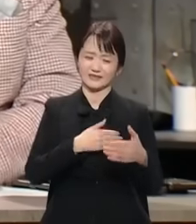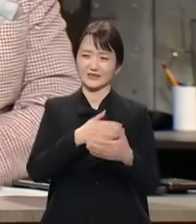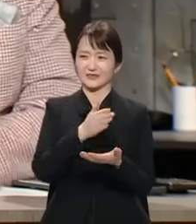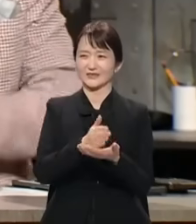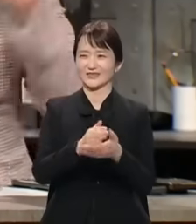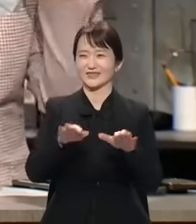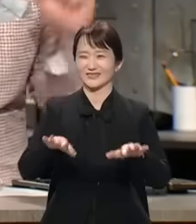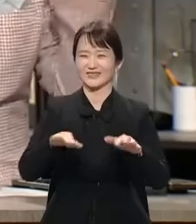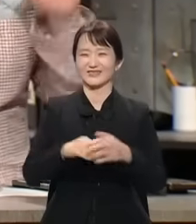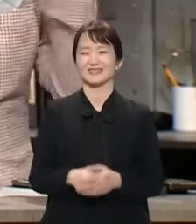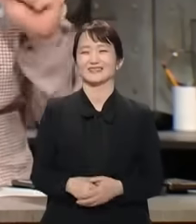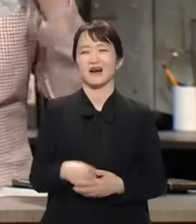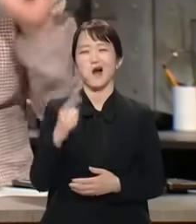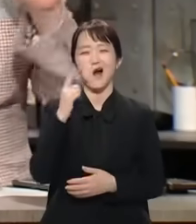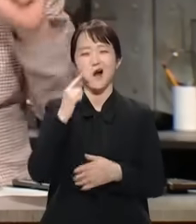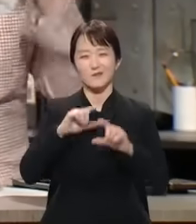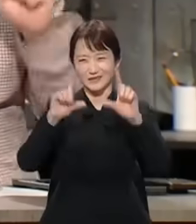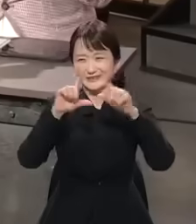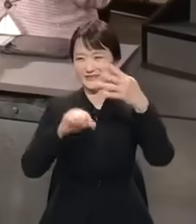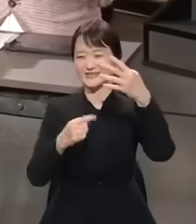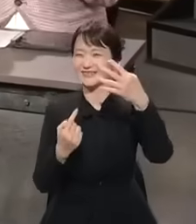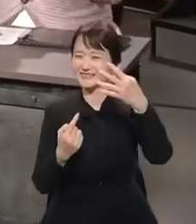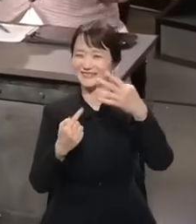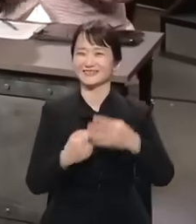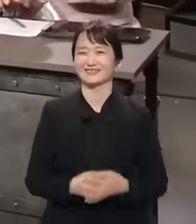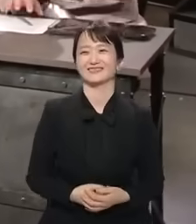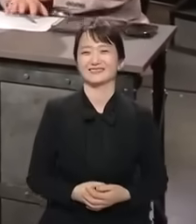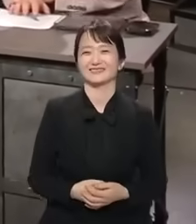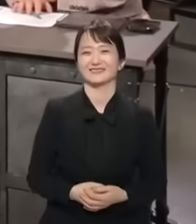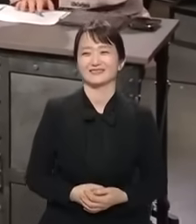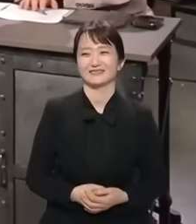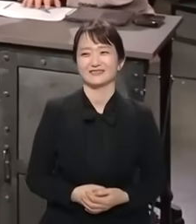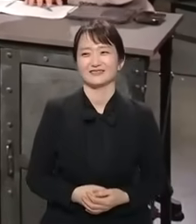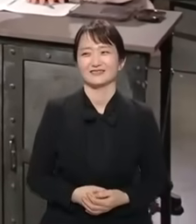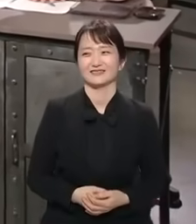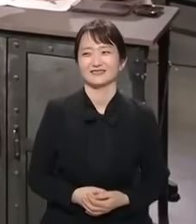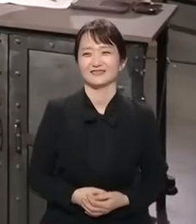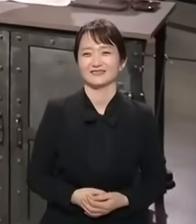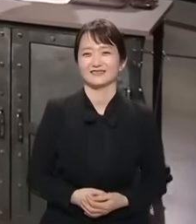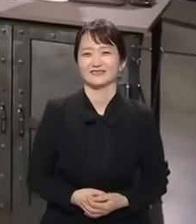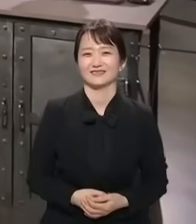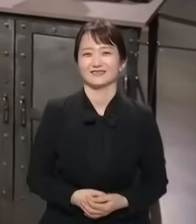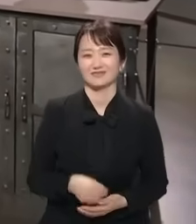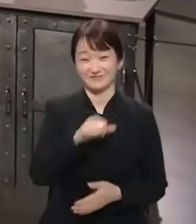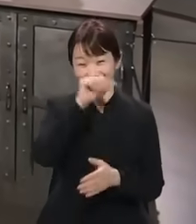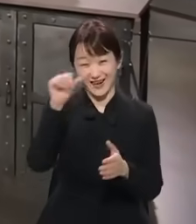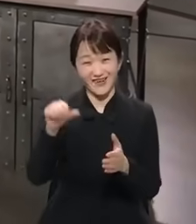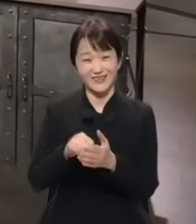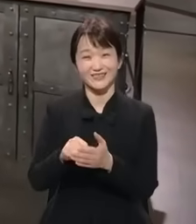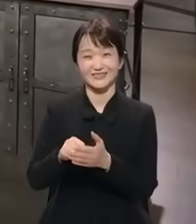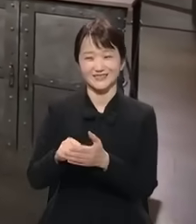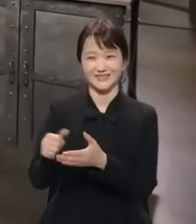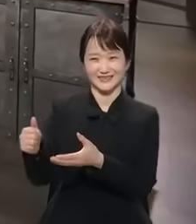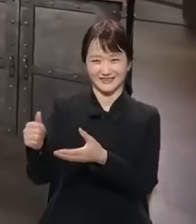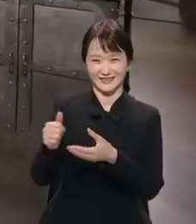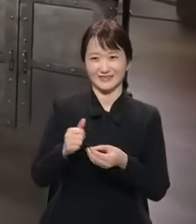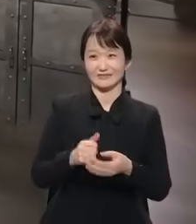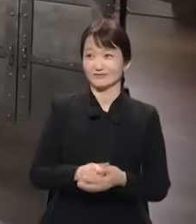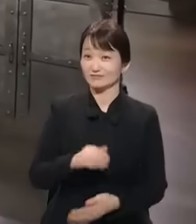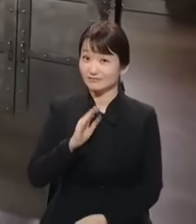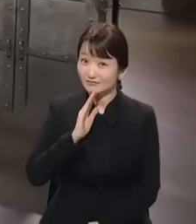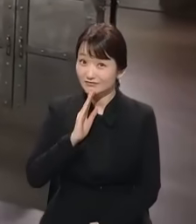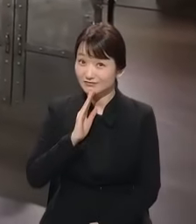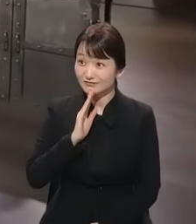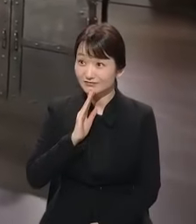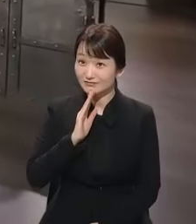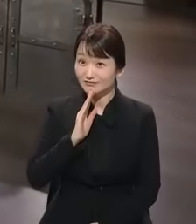만우절. 만우절. 아, 예. 4월 1일 만우절. 그렇습니다. 예. 평생 그렇습니다. 나오겠습니다. 예. 만우절. 아, 진짜? 진짜 나